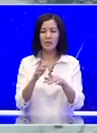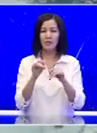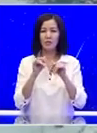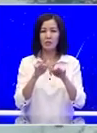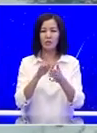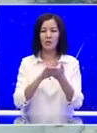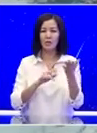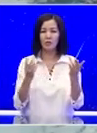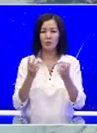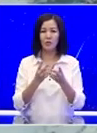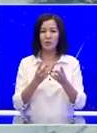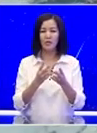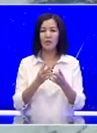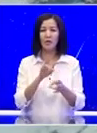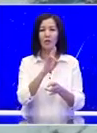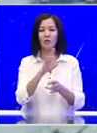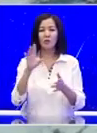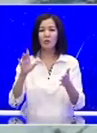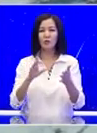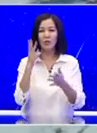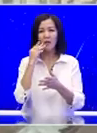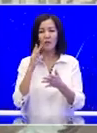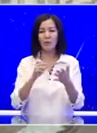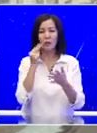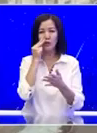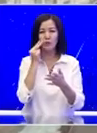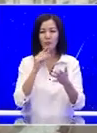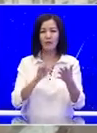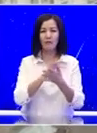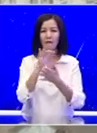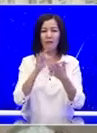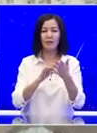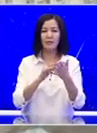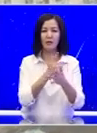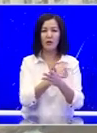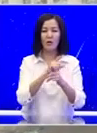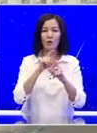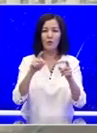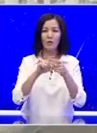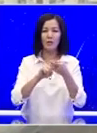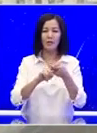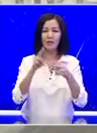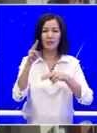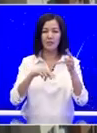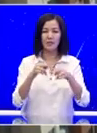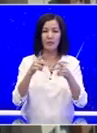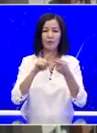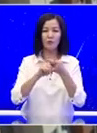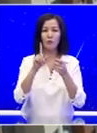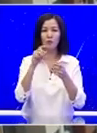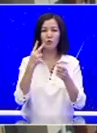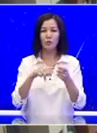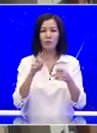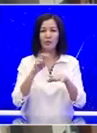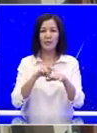Коронавирус түрткі. Үкімет Нұрсұлтан Алматы Шымкентте жұқпалы аурулар орталықтарын салдырмақ. Президент вирус жұқтырған 120